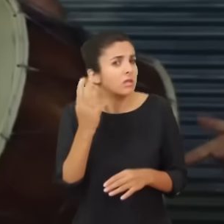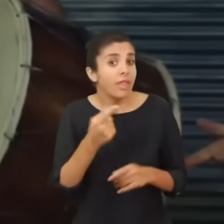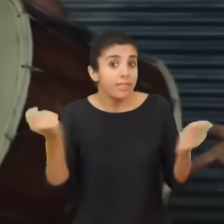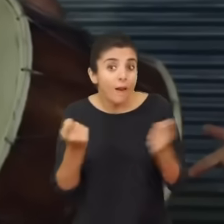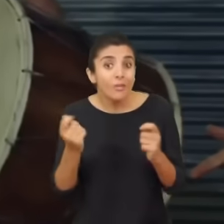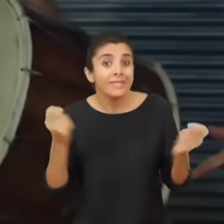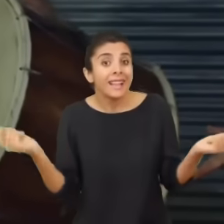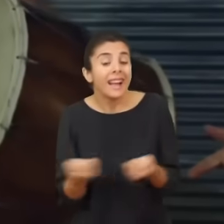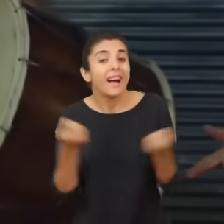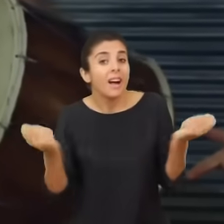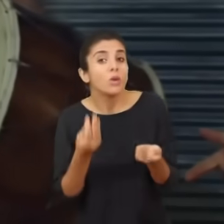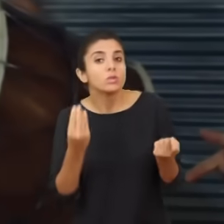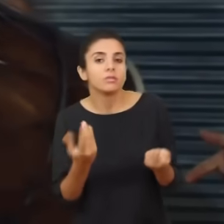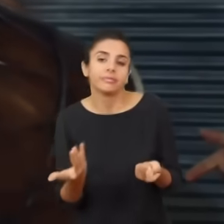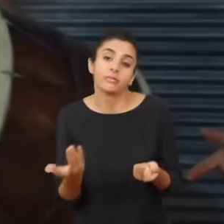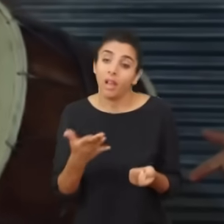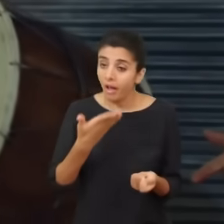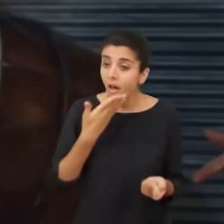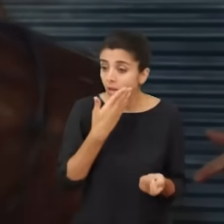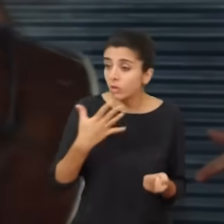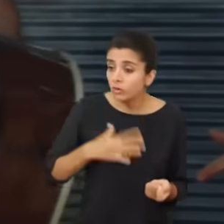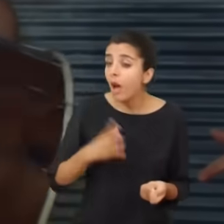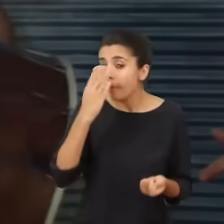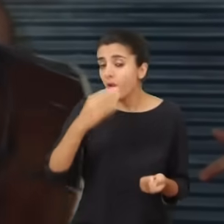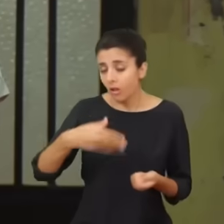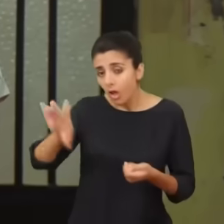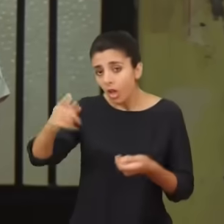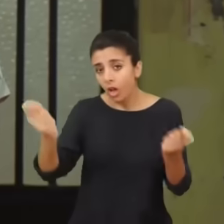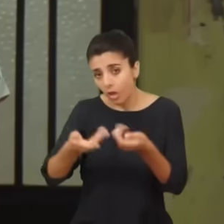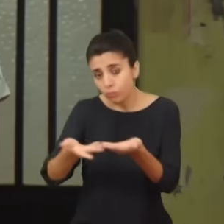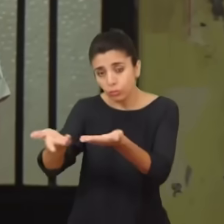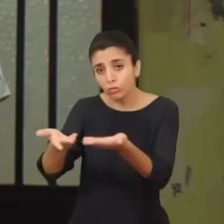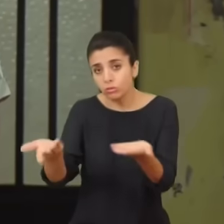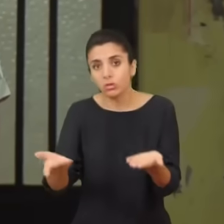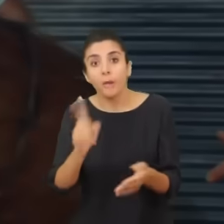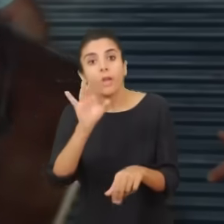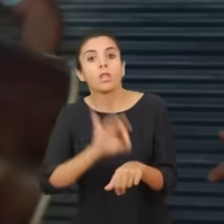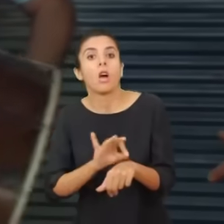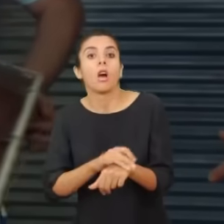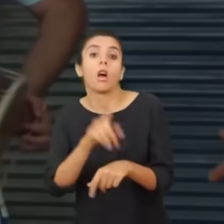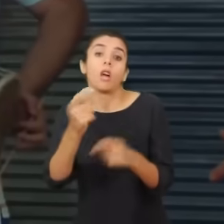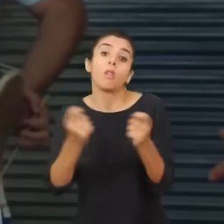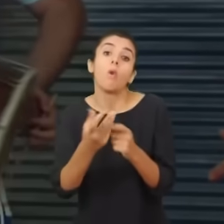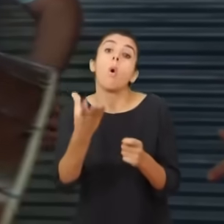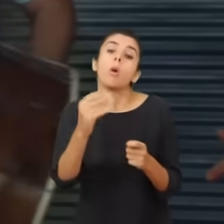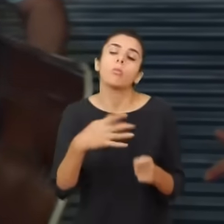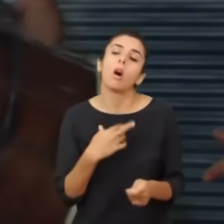uyanık. Abi işinize geliyorsa. Nasıl? Çok ya beğenmiyorsa al sen çal. Ya bir dakika ya, sen çalmazsan ben de okumam yani mani. Al